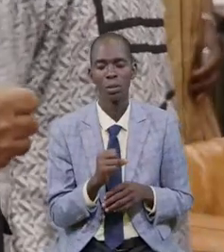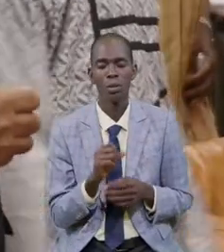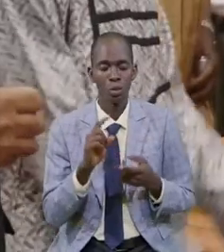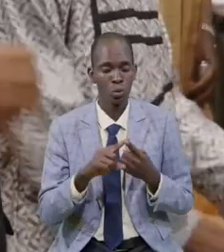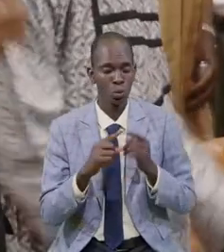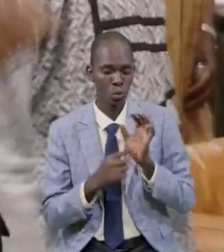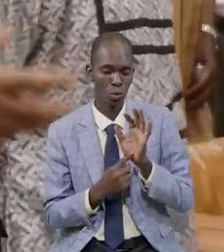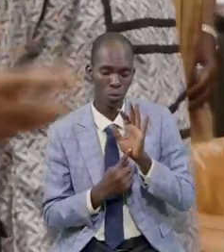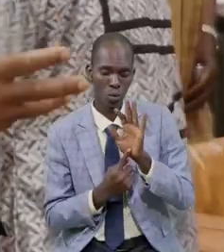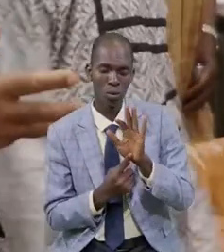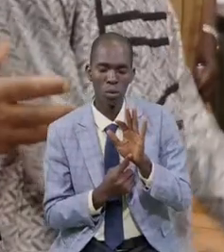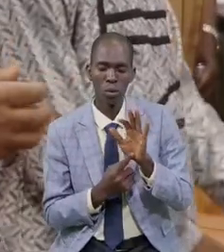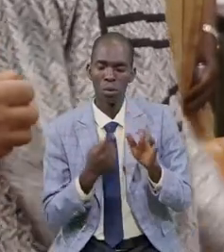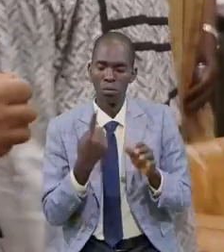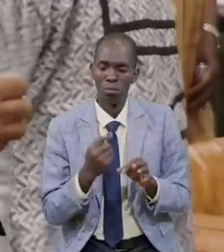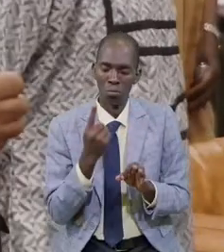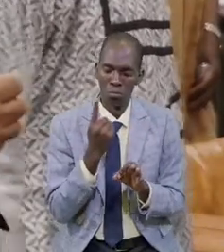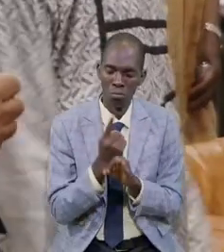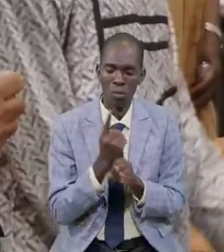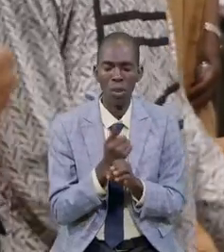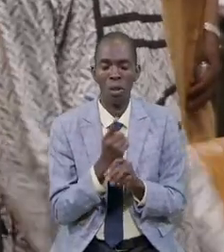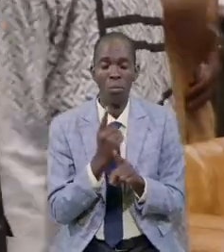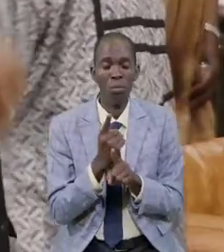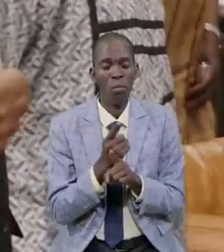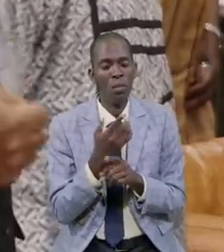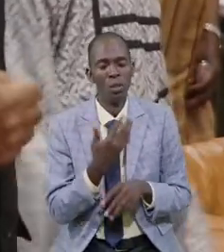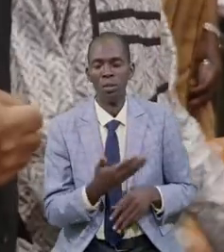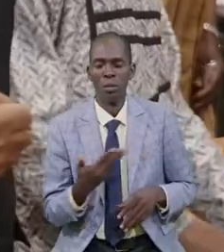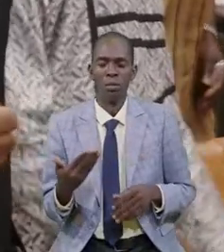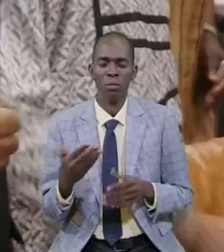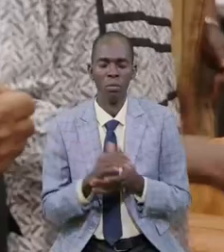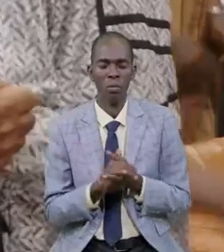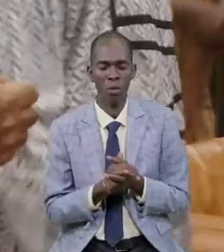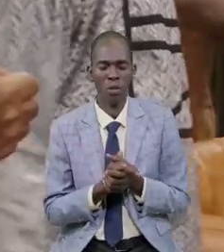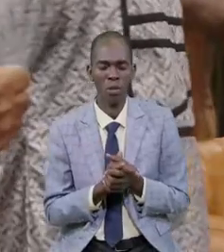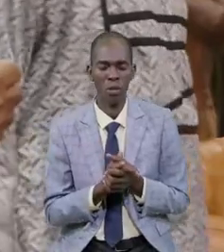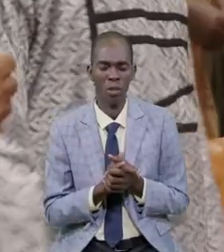Exprimer la bonne chose